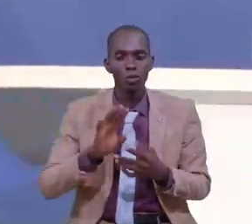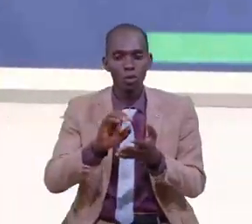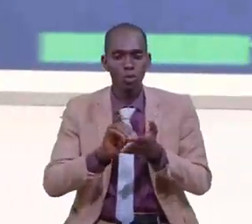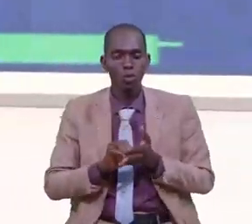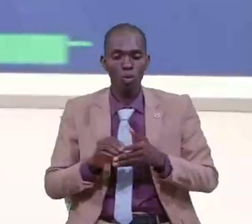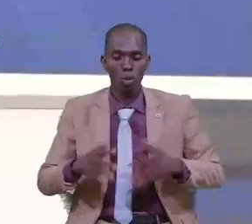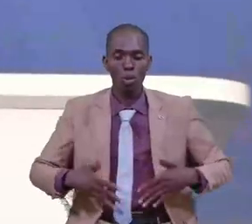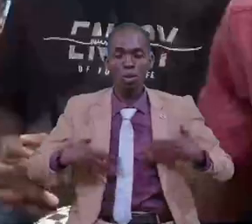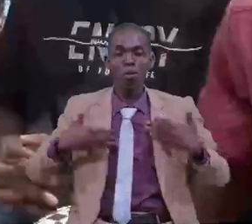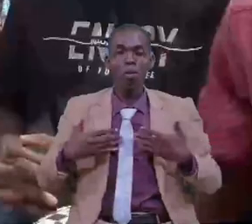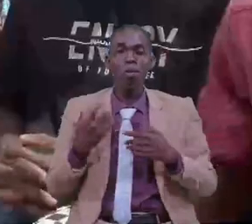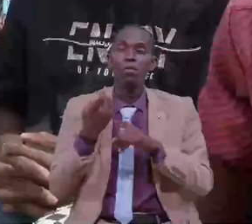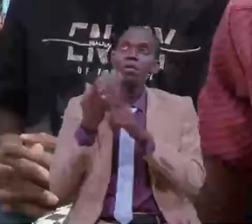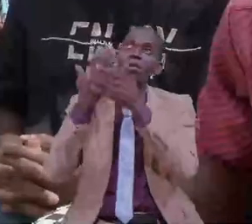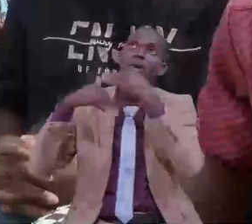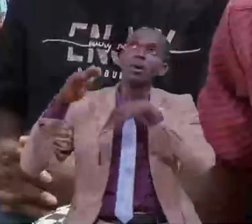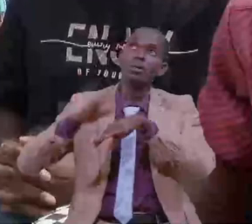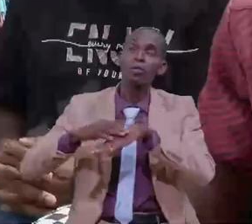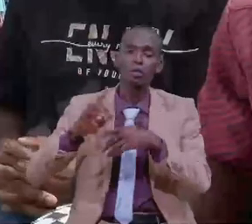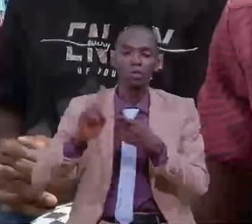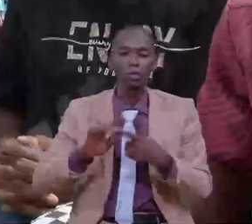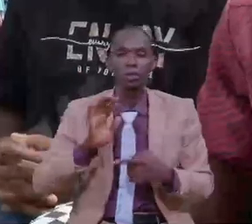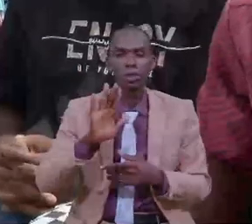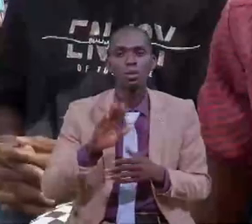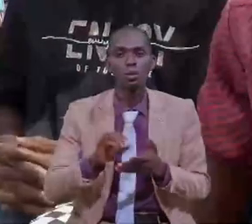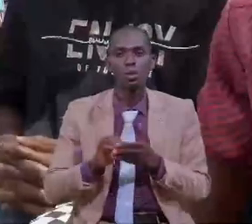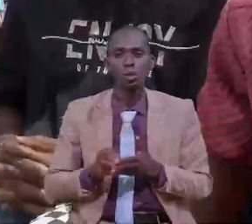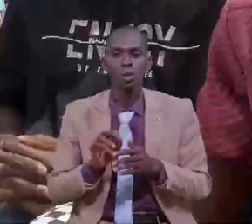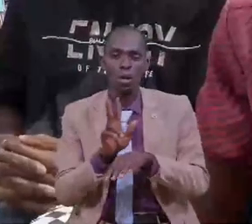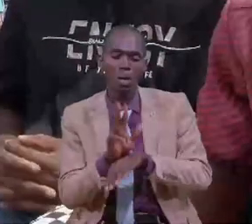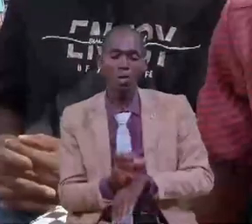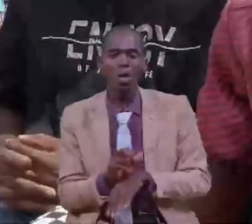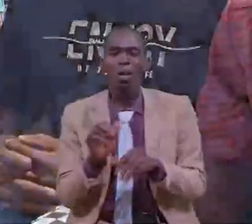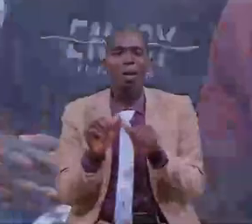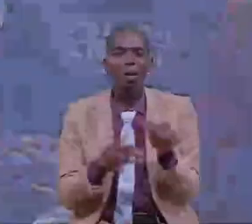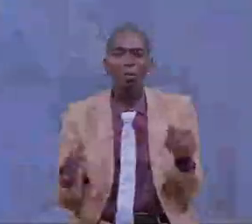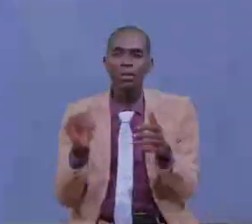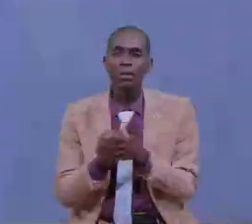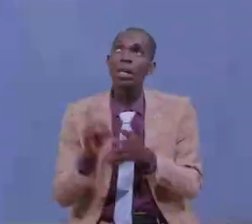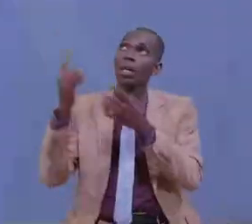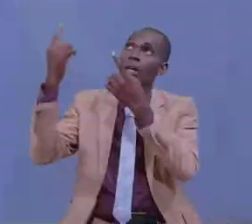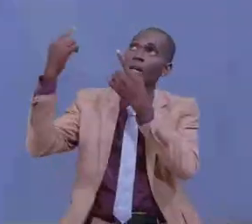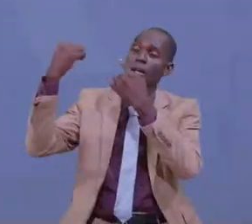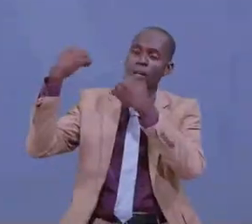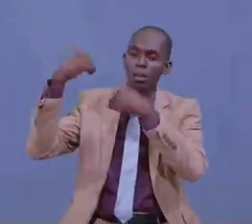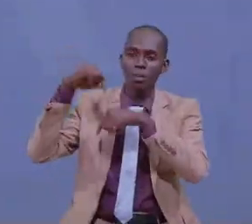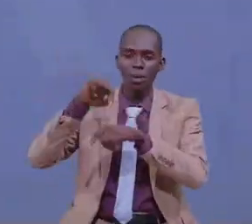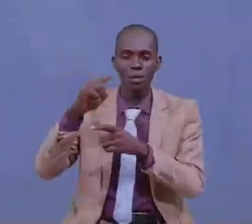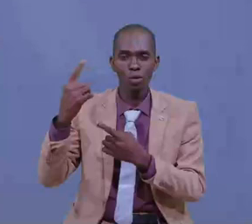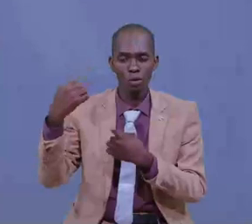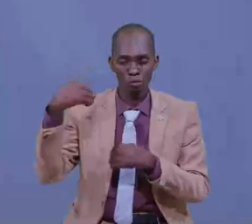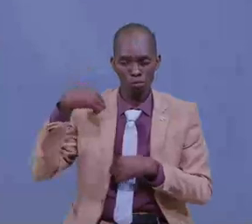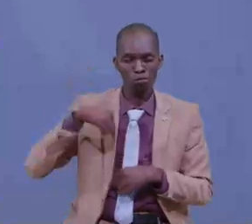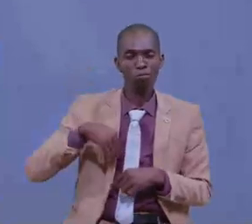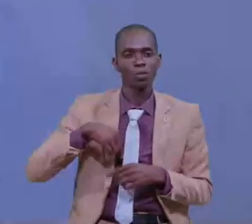du ciel dans ses habitudes, du ciel, tout ce qui est venu du ciel et qui est